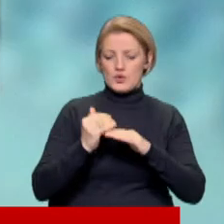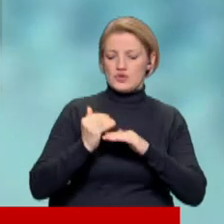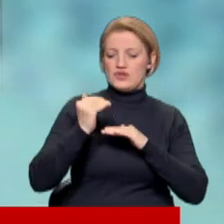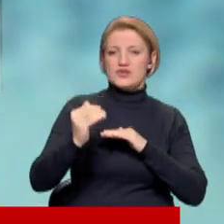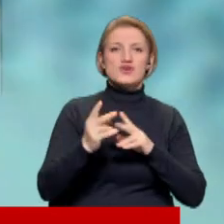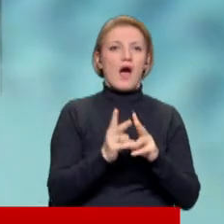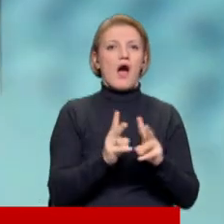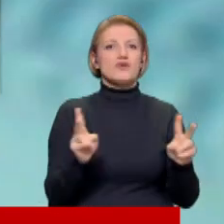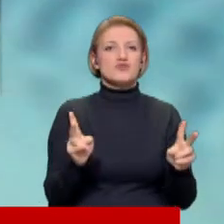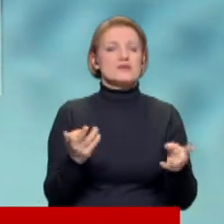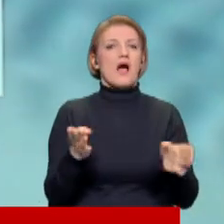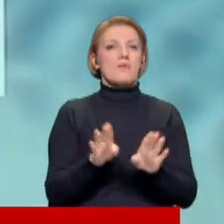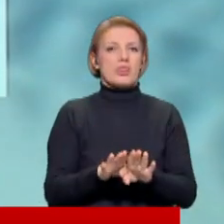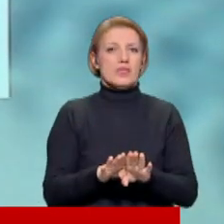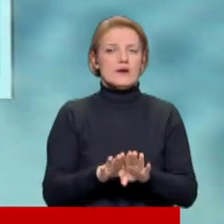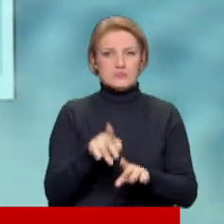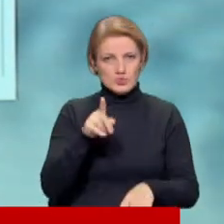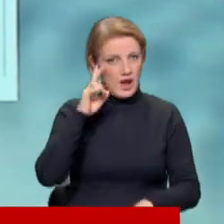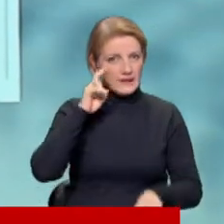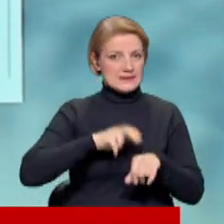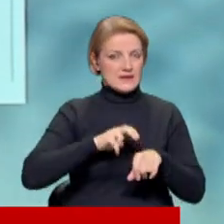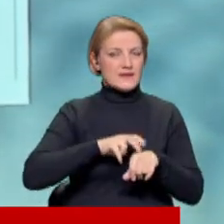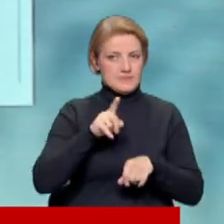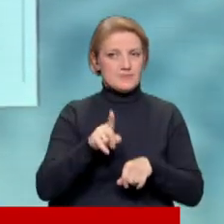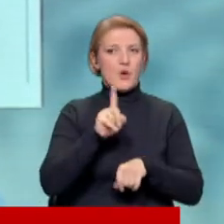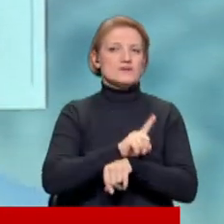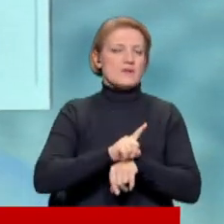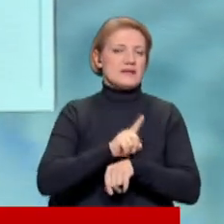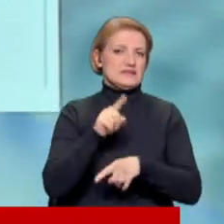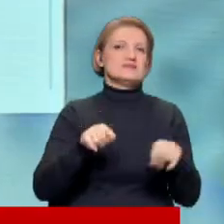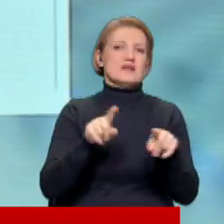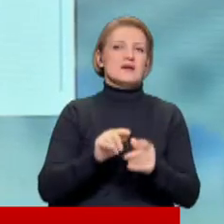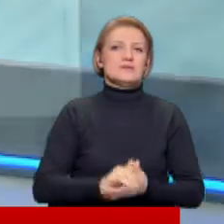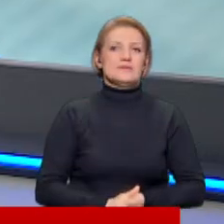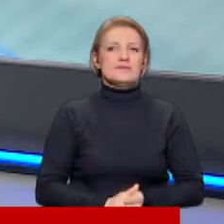açıkla kapandı bir de bunu hatırlatalım o zaman sizlere